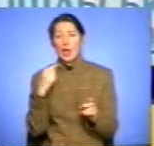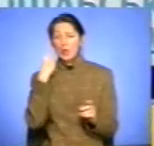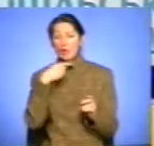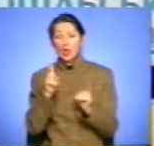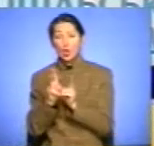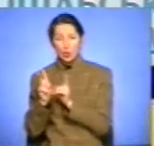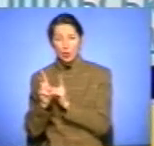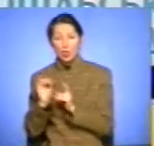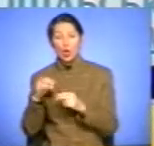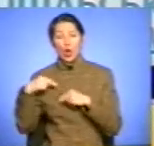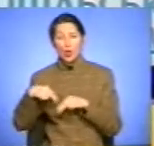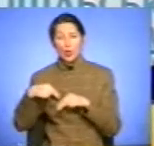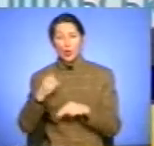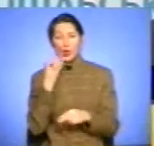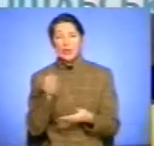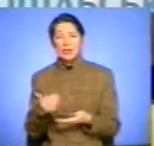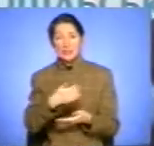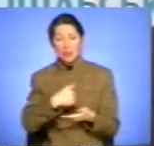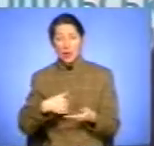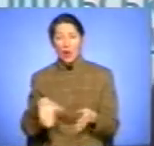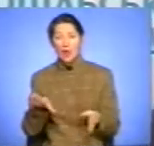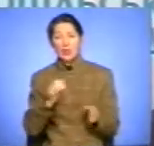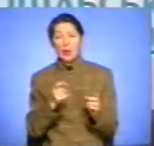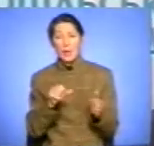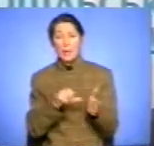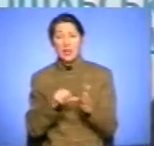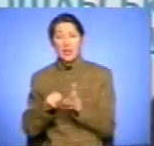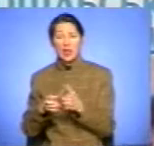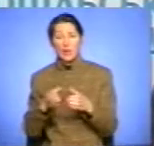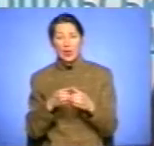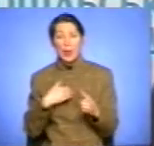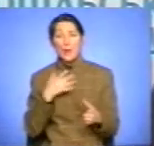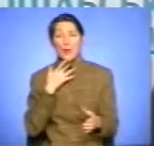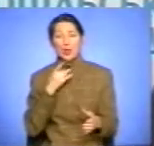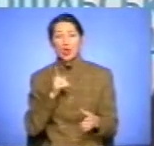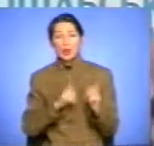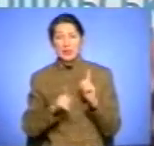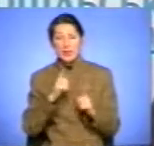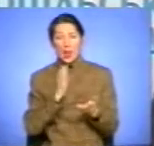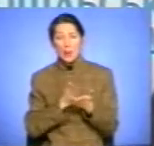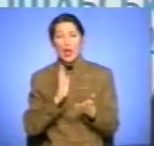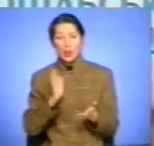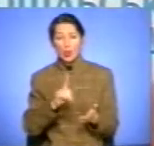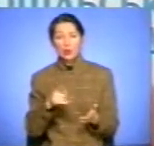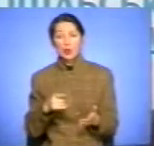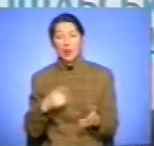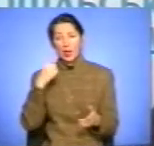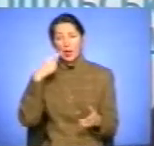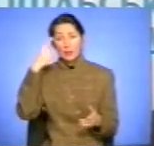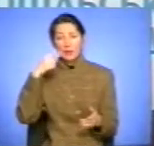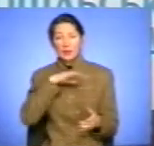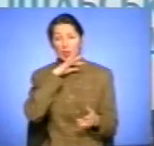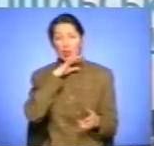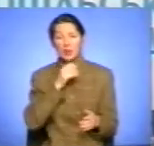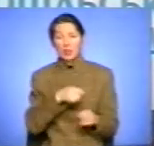ки голови чиї роботи і коли зібрав всіх представників фракції і ми проголосували що сесія має бути Що це глубство затягувати стільки в часі